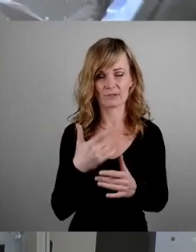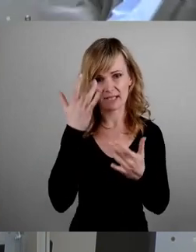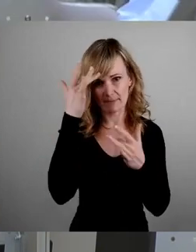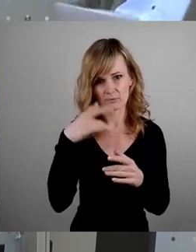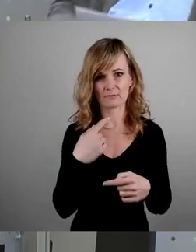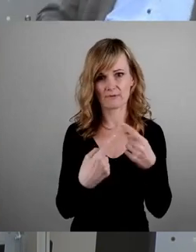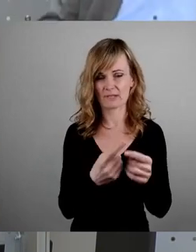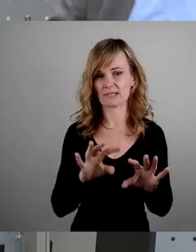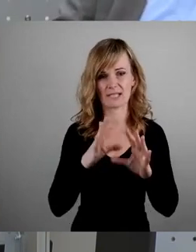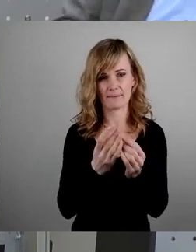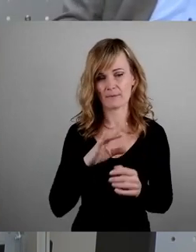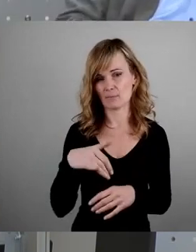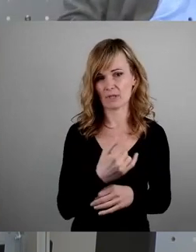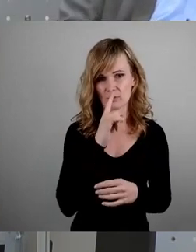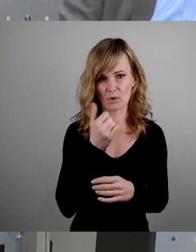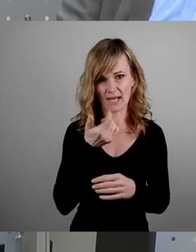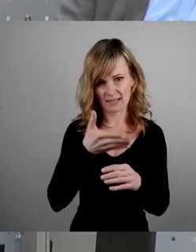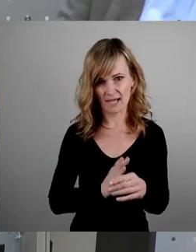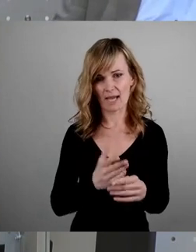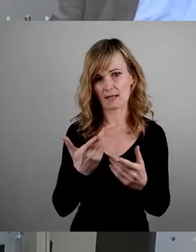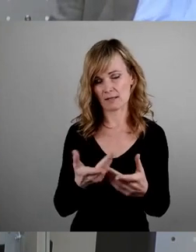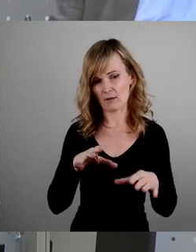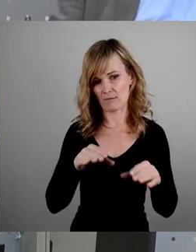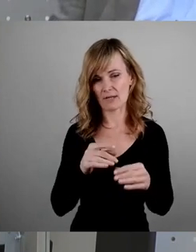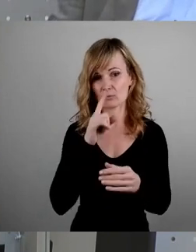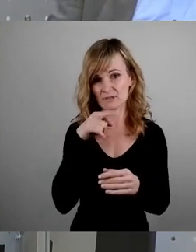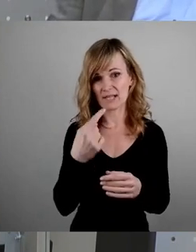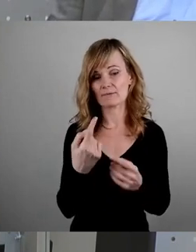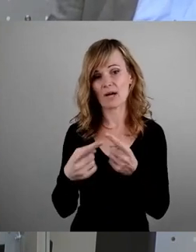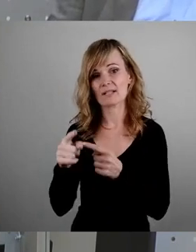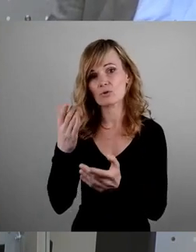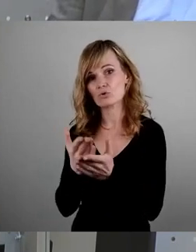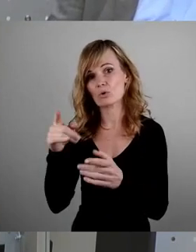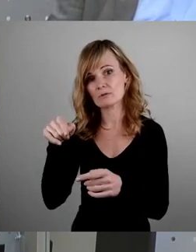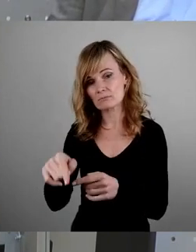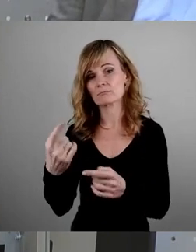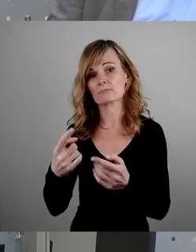sondern eben nur einen Teil davon aufhalten und woanders vielleicht schon mit dem Bau begonnen werden kann.